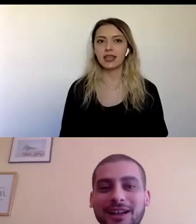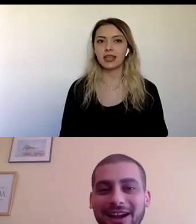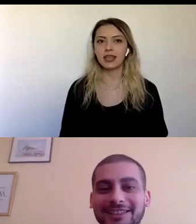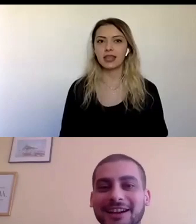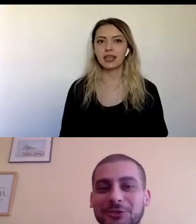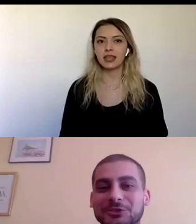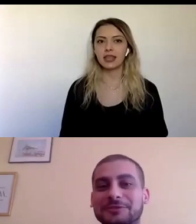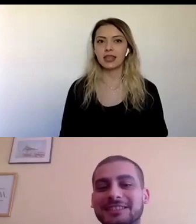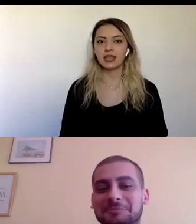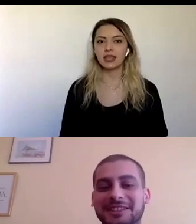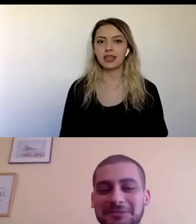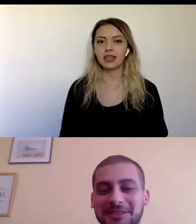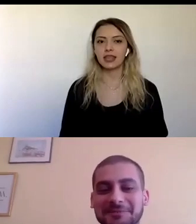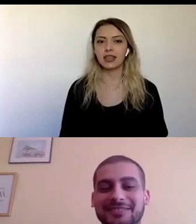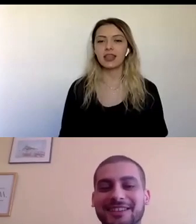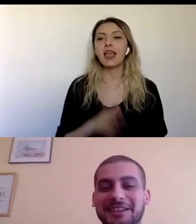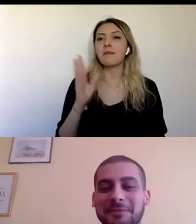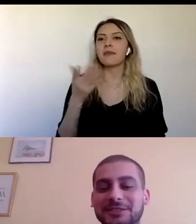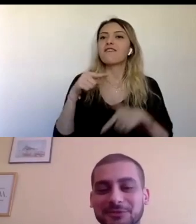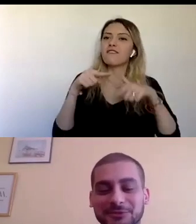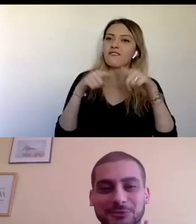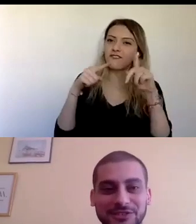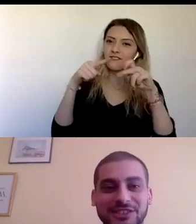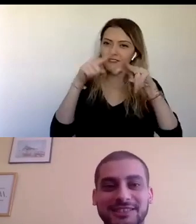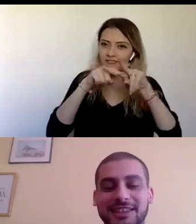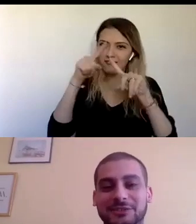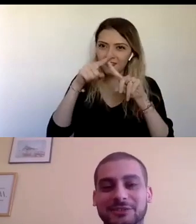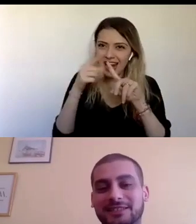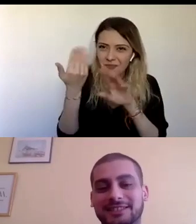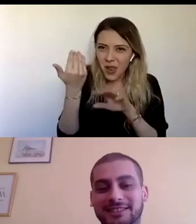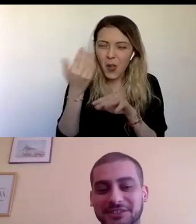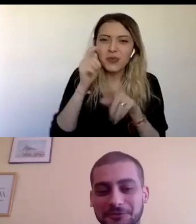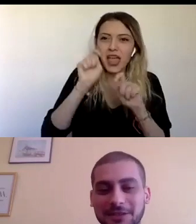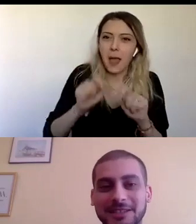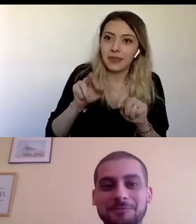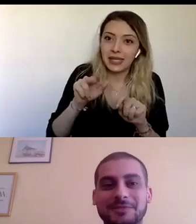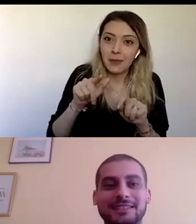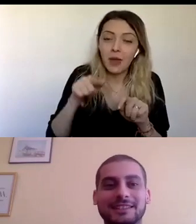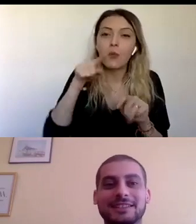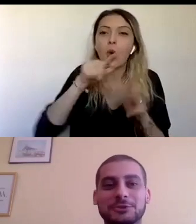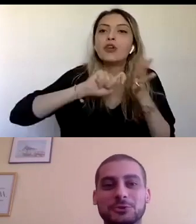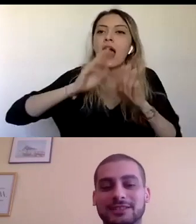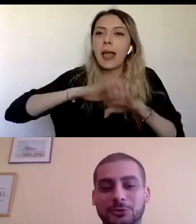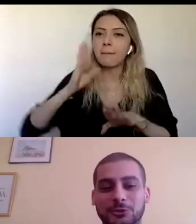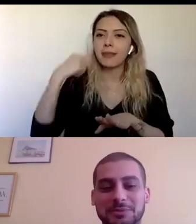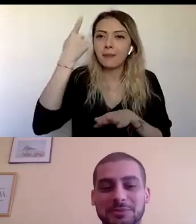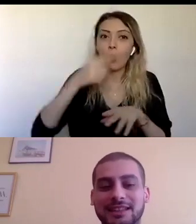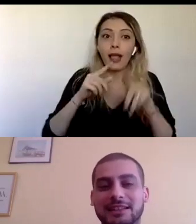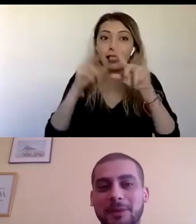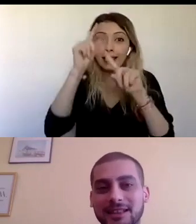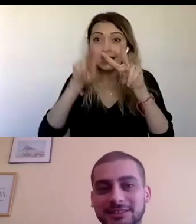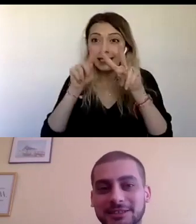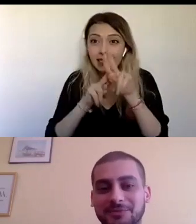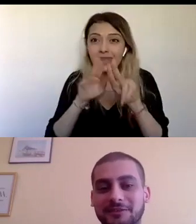Bu durumda aynı az önce Fırat'ın yaptığı gibi ben Jitsi'deki toplantıyı şifrelemedim. Linki şu an olduğu gibi